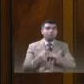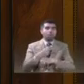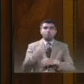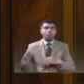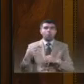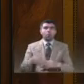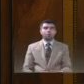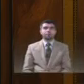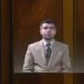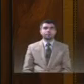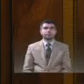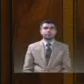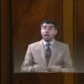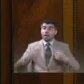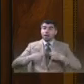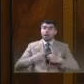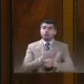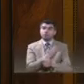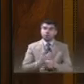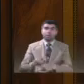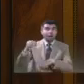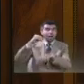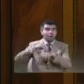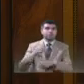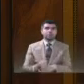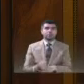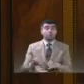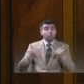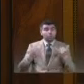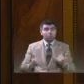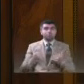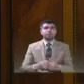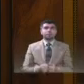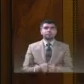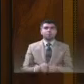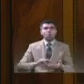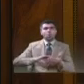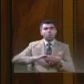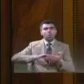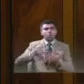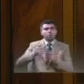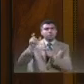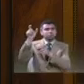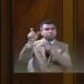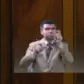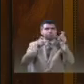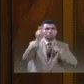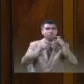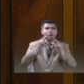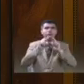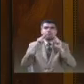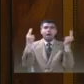الاجتماعية. السيد رئيس الحكومة، اليوم جميع المؤسسات المالية